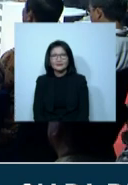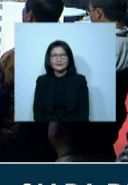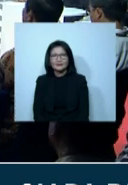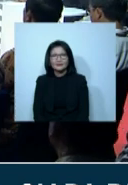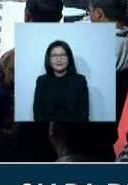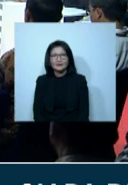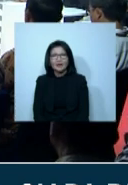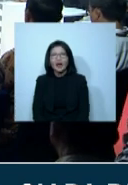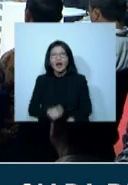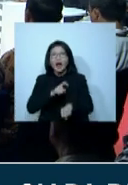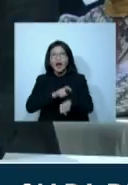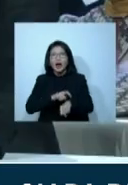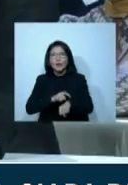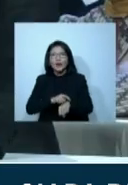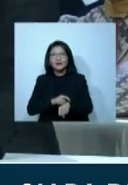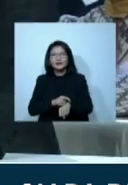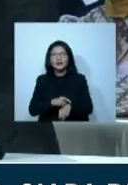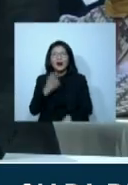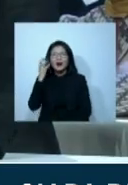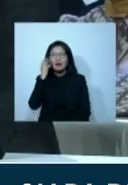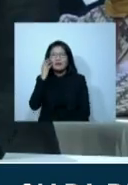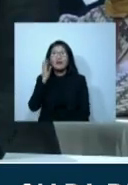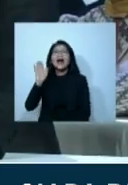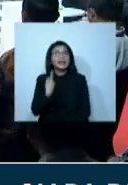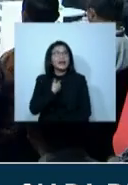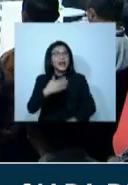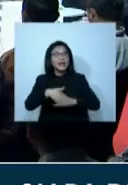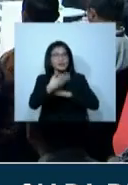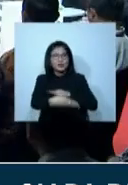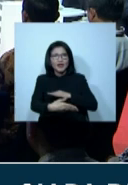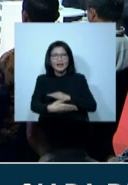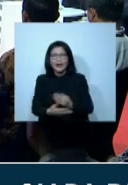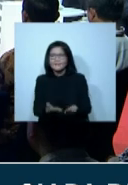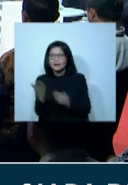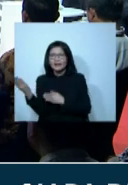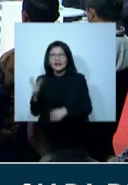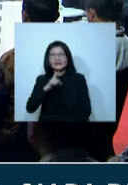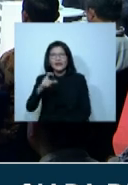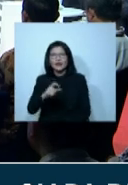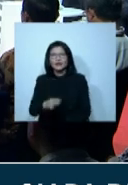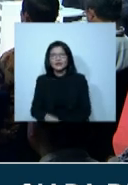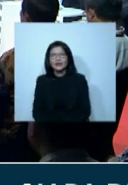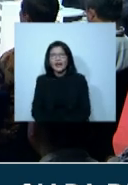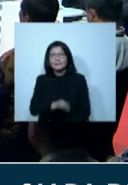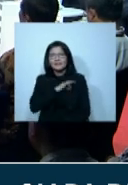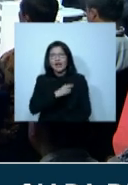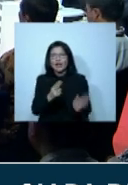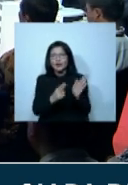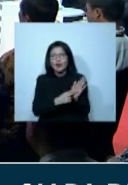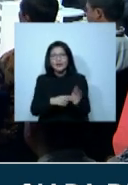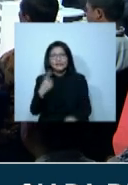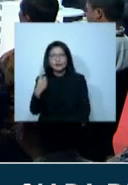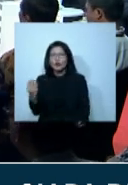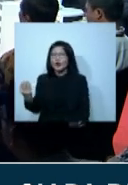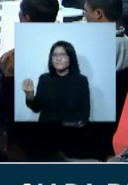pembicaraannya 3 menit harus berhenti pembicaraan-pembicaraannya juga tidak boleh keluar dalam konteks bagi saya adalah memperdalam